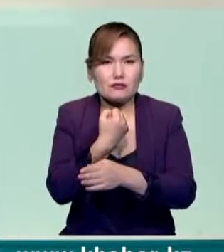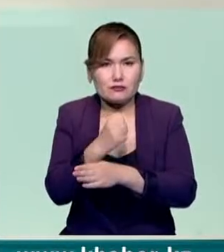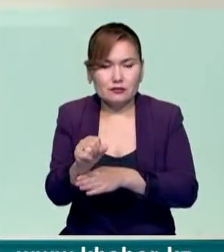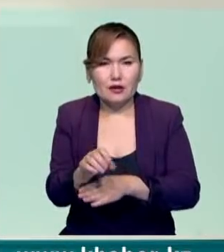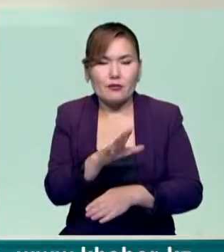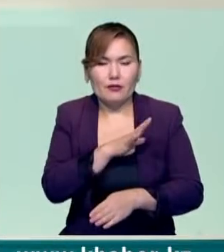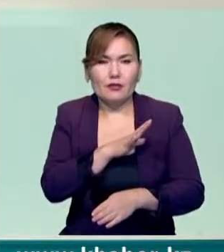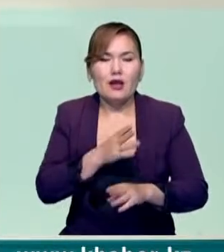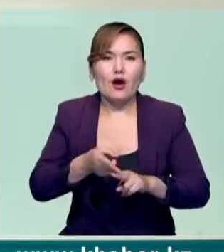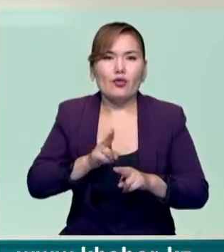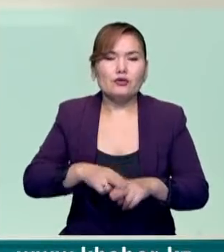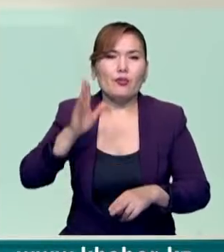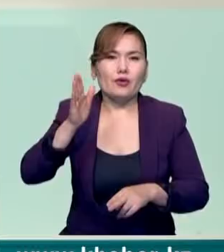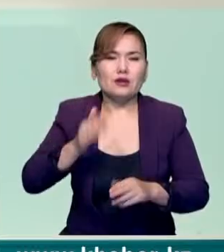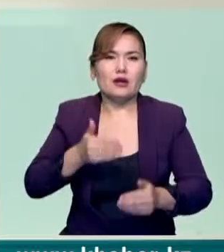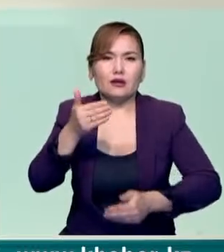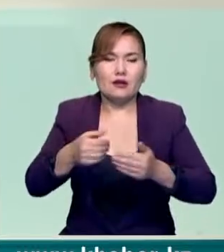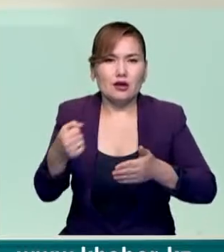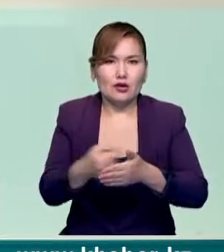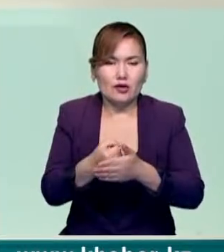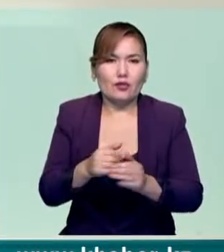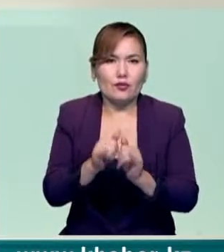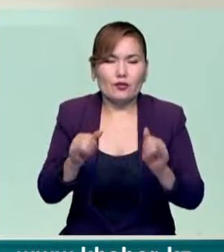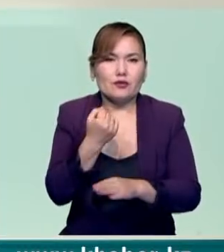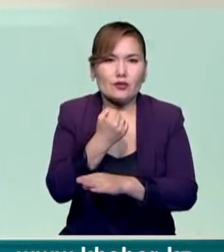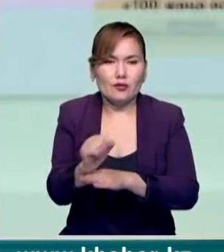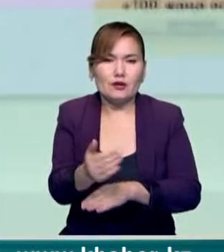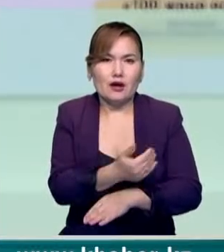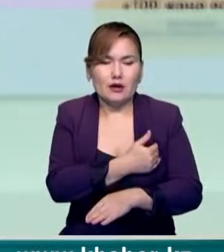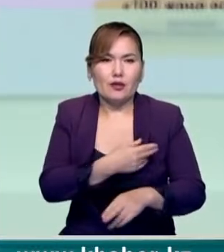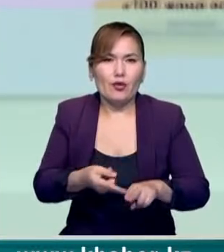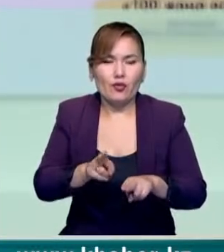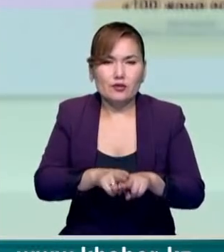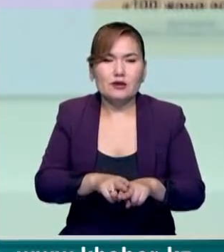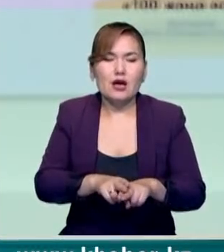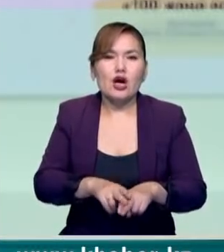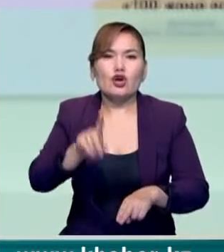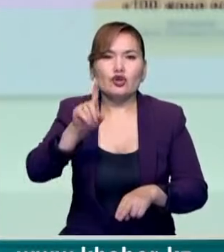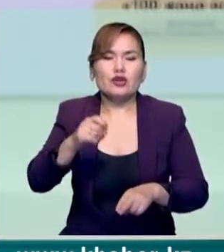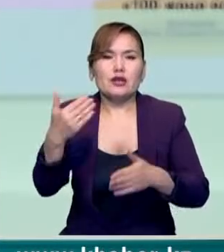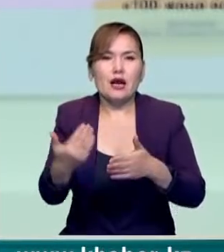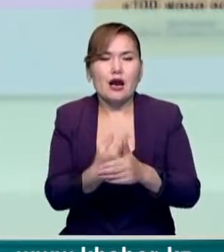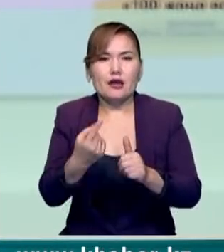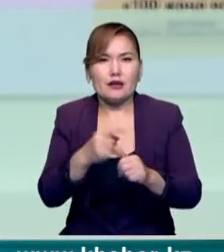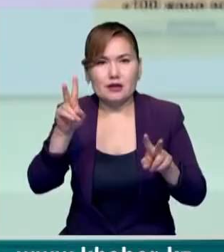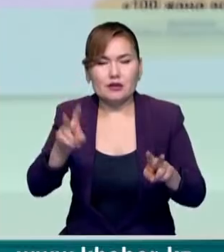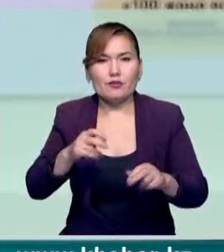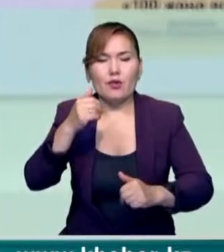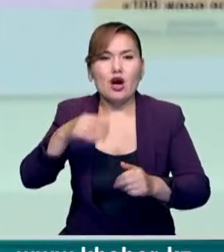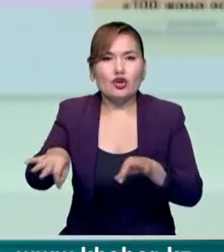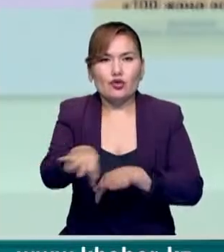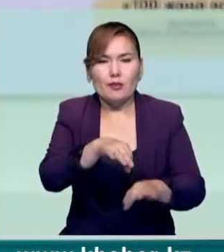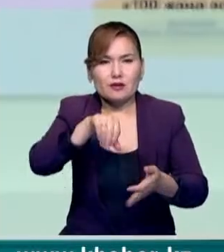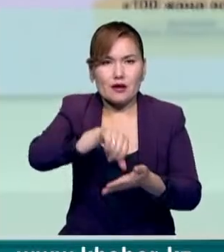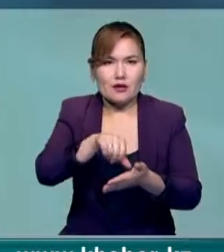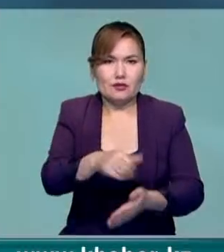да үлкен жетістіктер жетемін деп сенемін. Осы 100 жаңа есімге кіріп жатсам, жауапкершілік артады. Бұдан да ары қарай көптеген жетістіктер жетемін деп